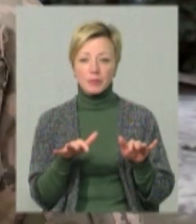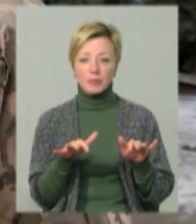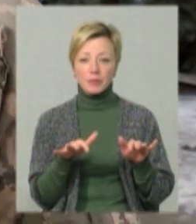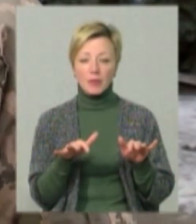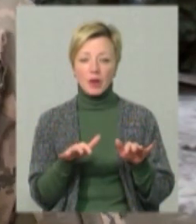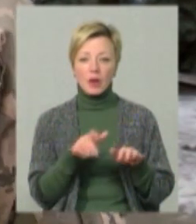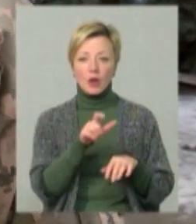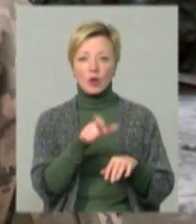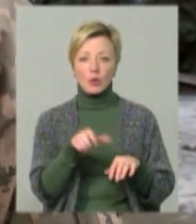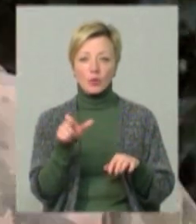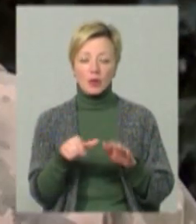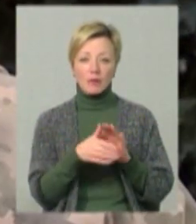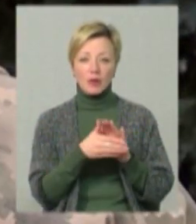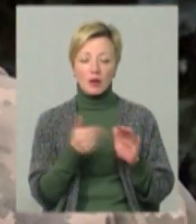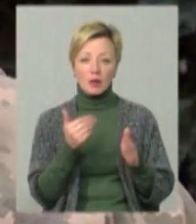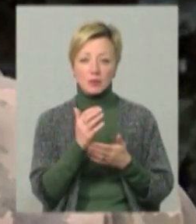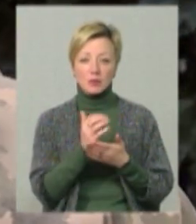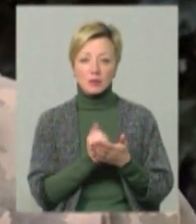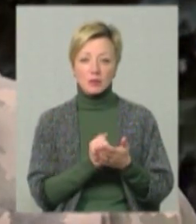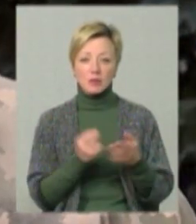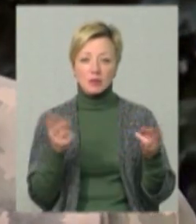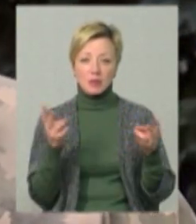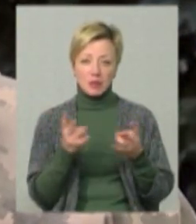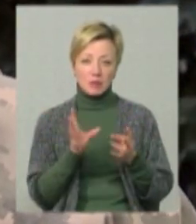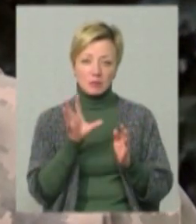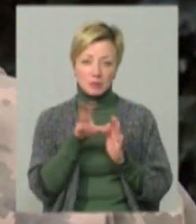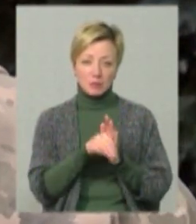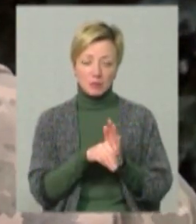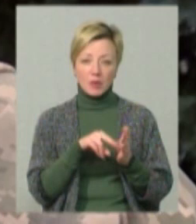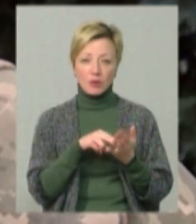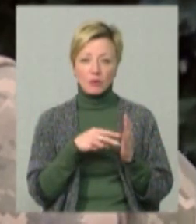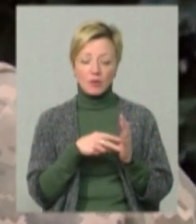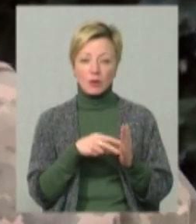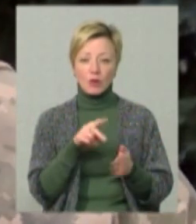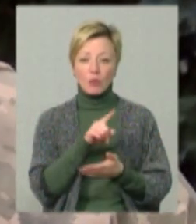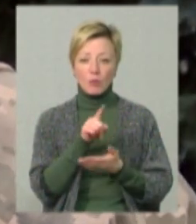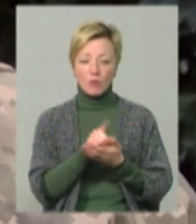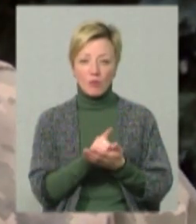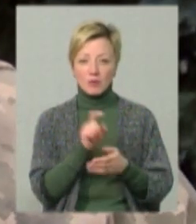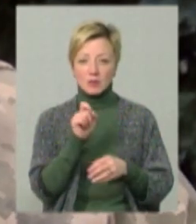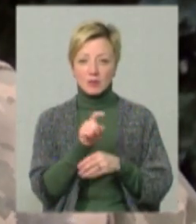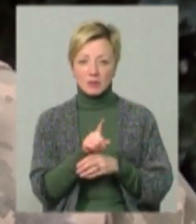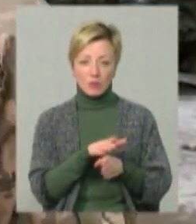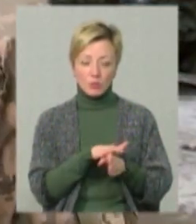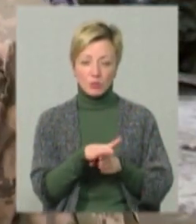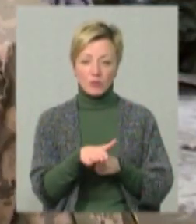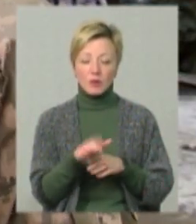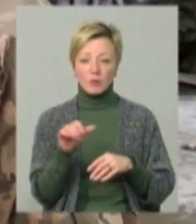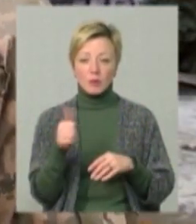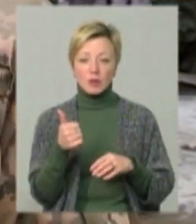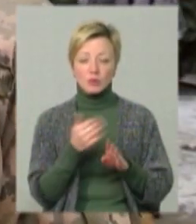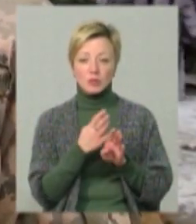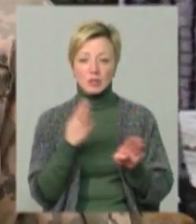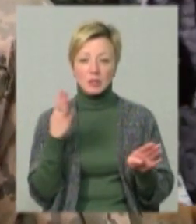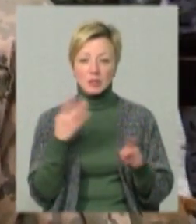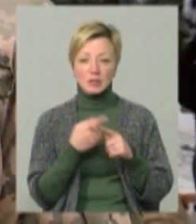скажімо, з резерву і переміщуємо. Їм треба стати в стрій, опанувати свої обов'язки і виконувати їх відповідно до завдання. В першу чергу